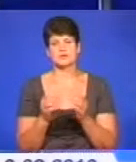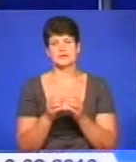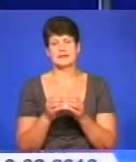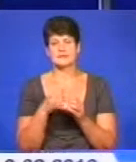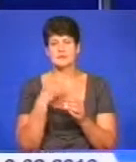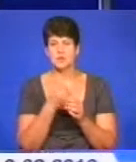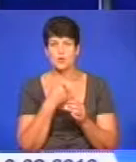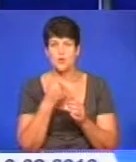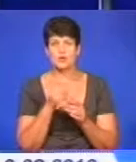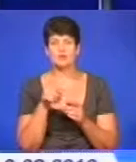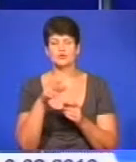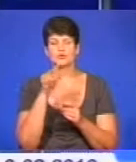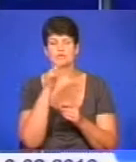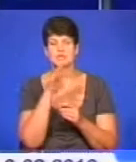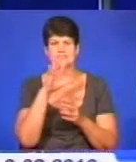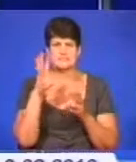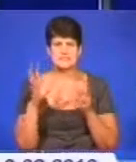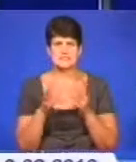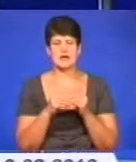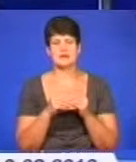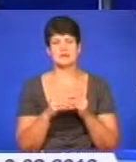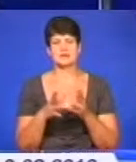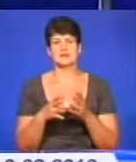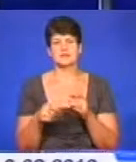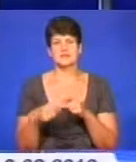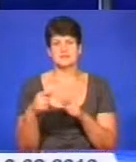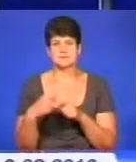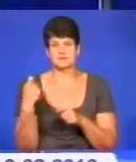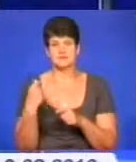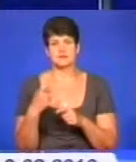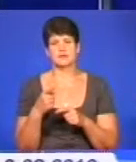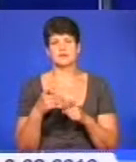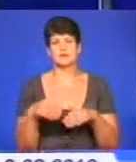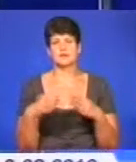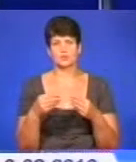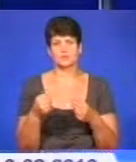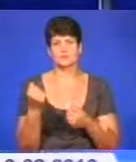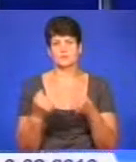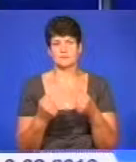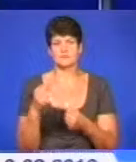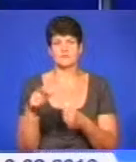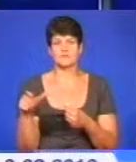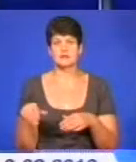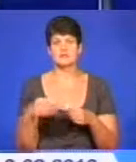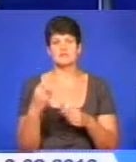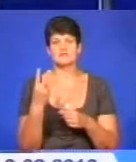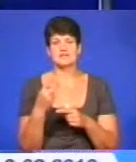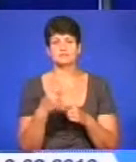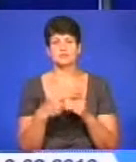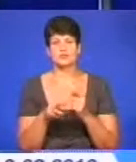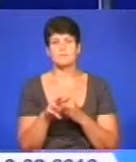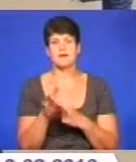же час загальний обсяг збитків, що завдають недобросовісні перевізники в Україні, щорічно сягає 2,5 мільярда